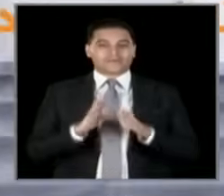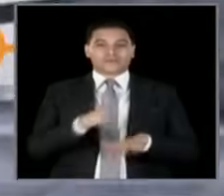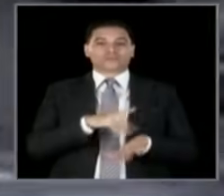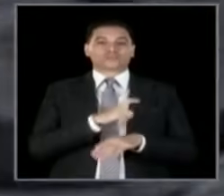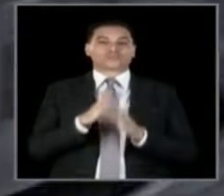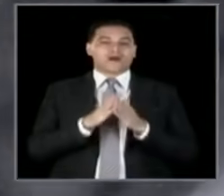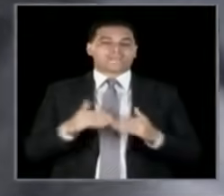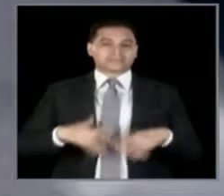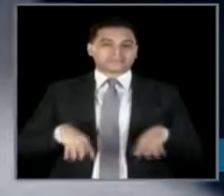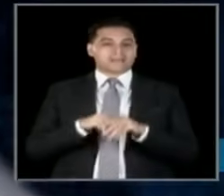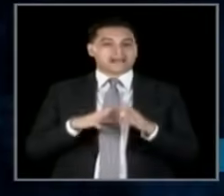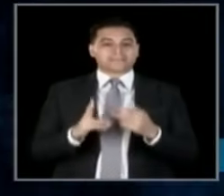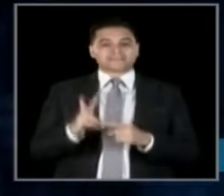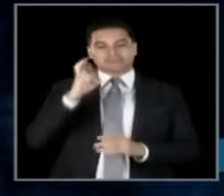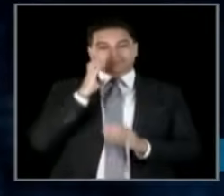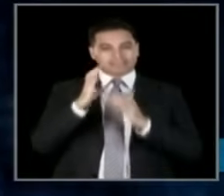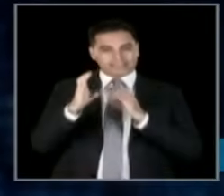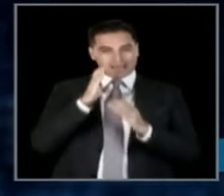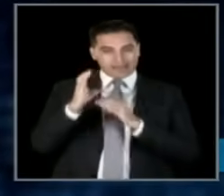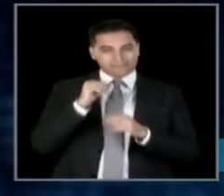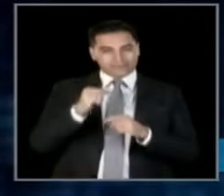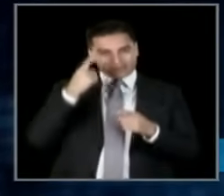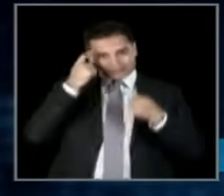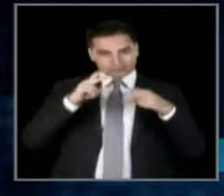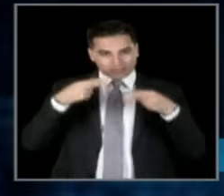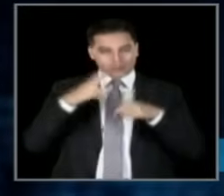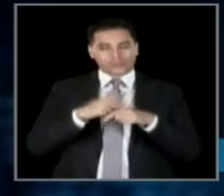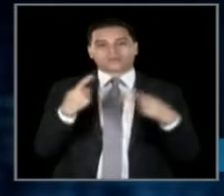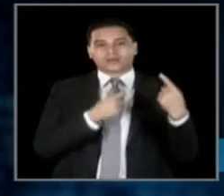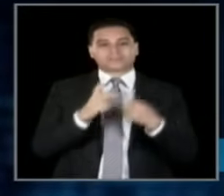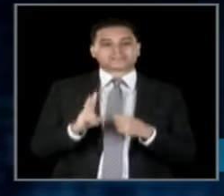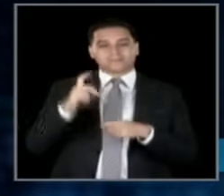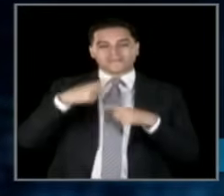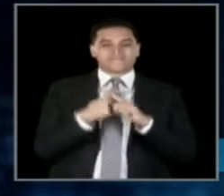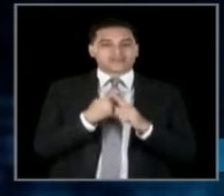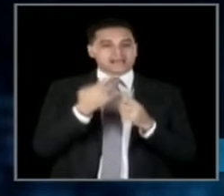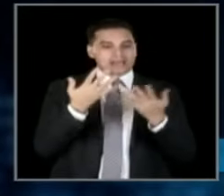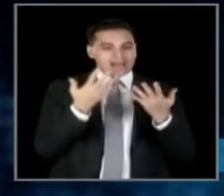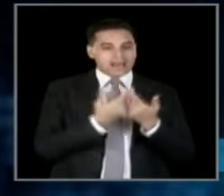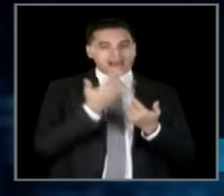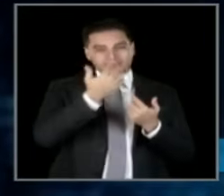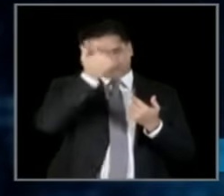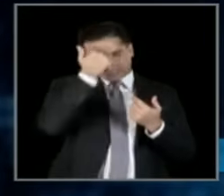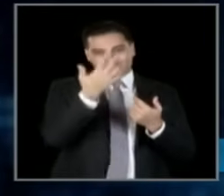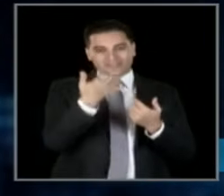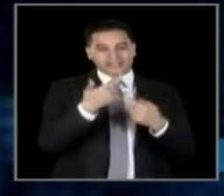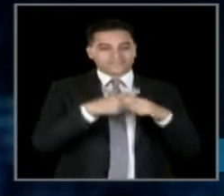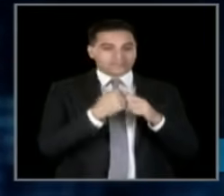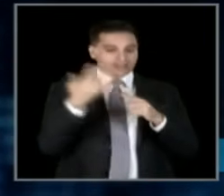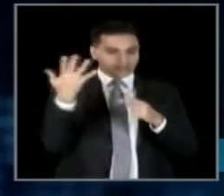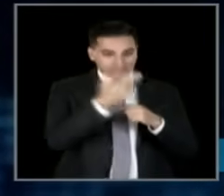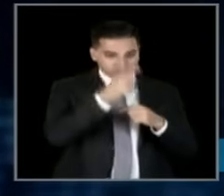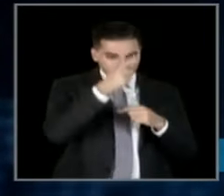وبكده طلاب مصر جمعوا 70 نقطة في فقرة تحت الضغط وضربات الجزاء، وكل نقطة ب5000 جنيه